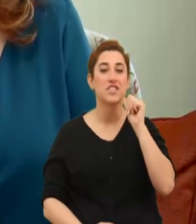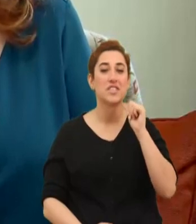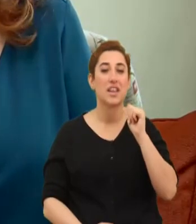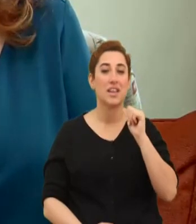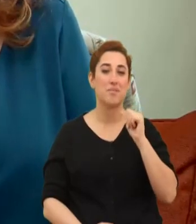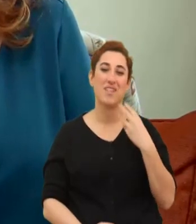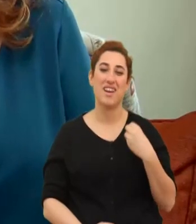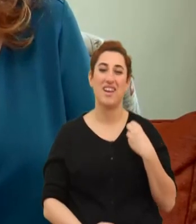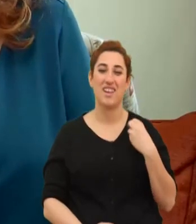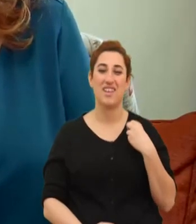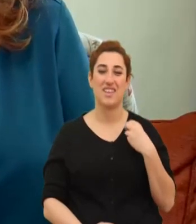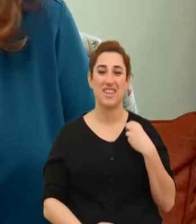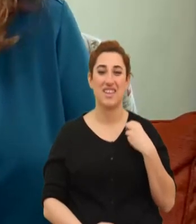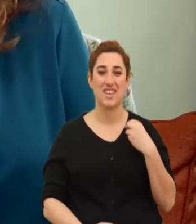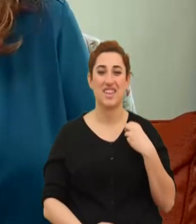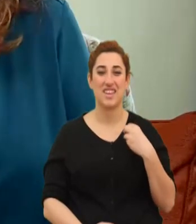mi?